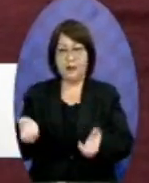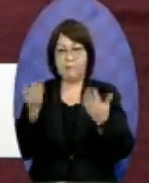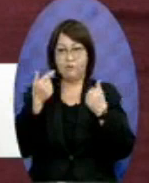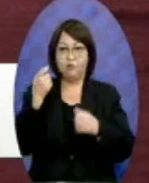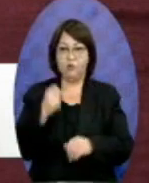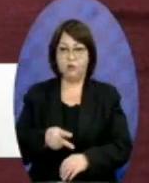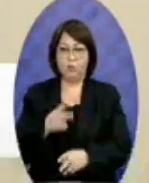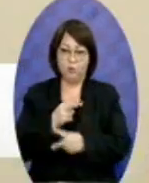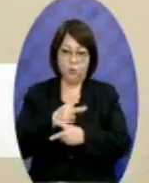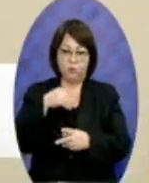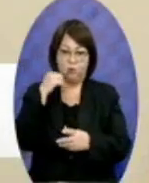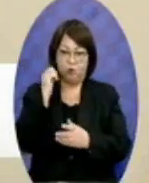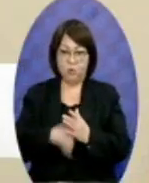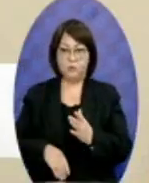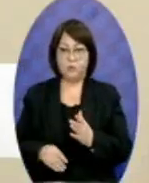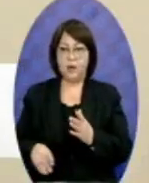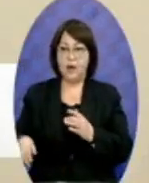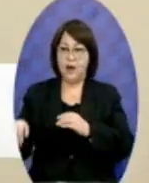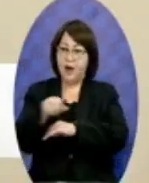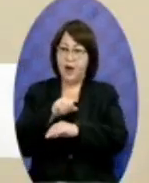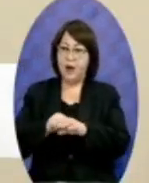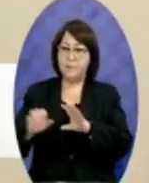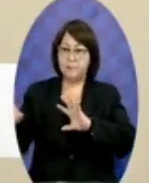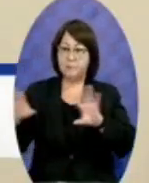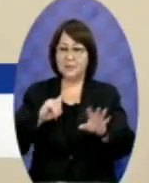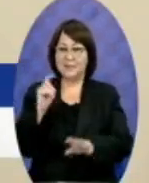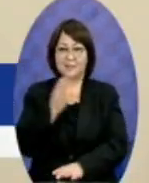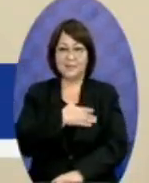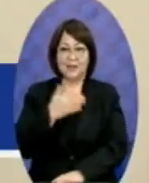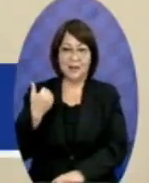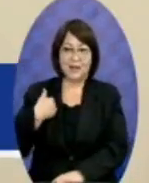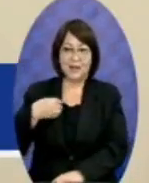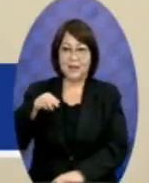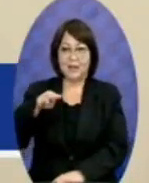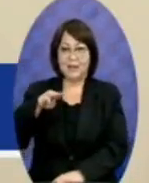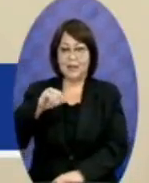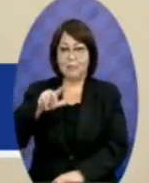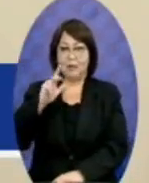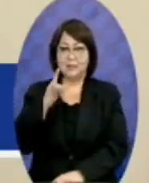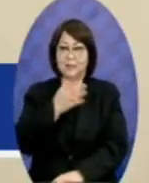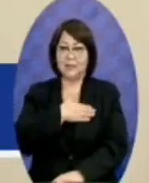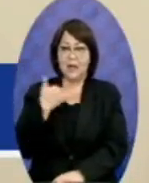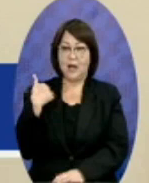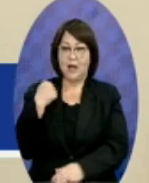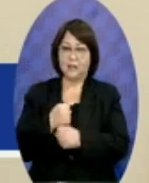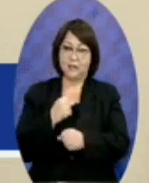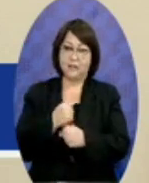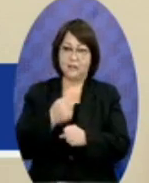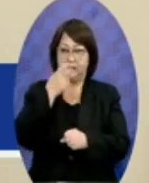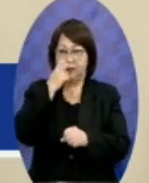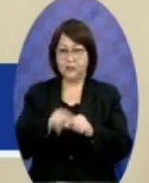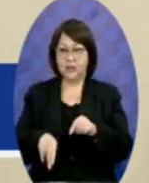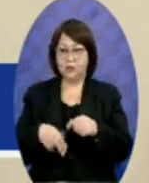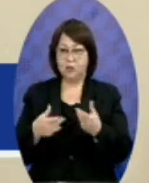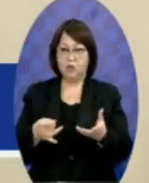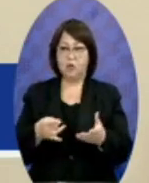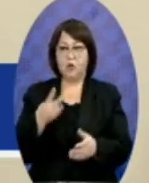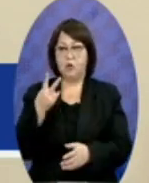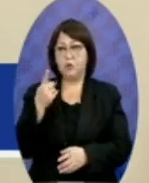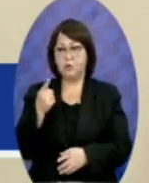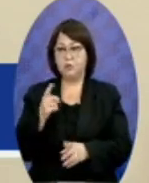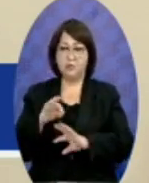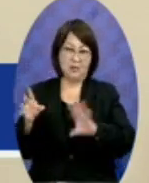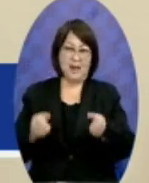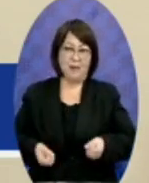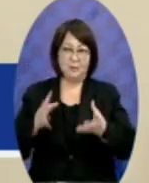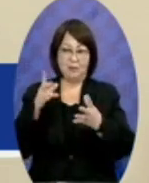юм байна. Бүх аймгийн засаг даргын хамгийн газрын даргын ажлын байрны шалгуурыг харилцсан гэдэг бараг 21 янзыг гарч иж магадгүй.